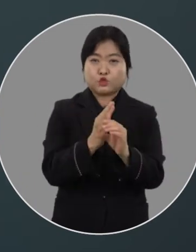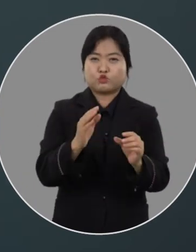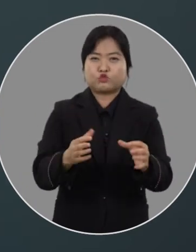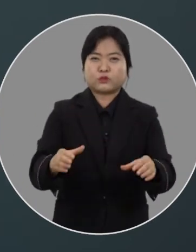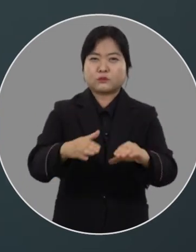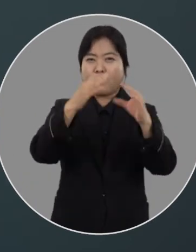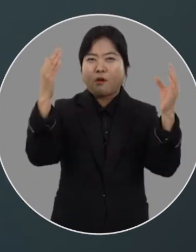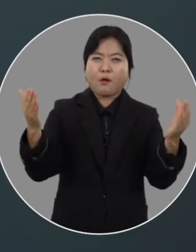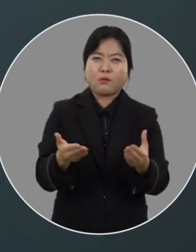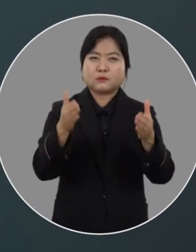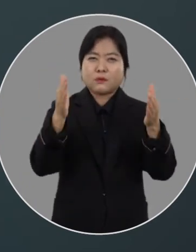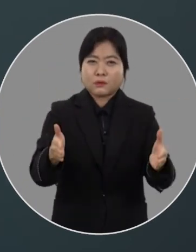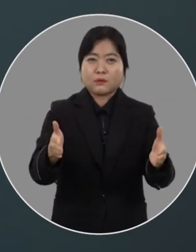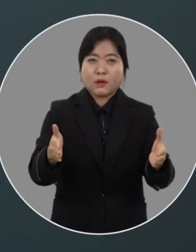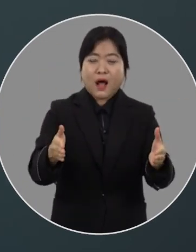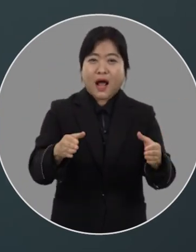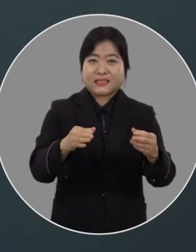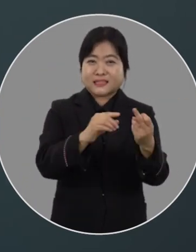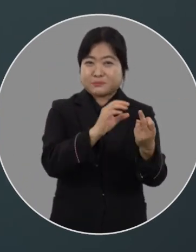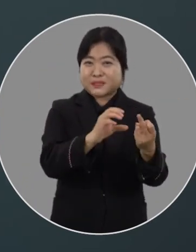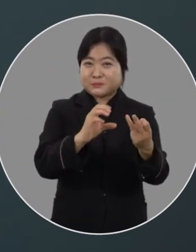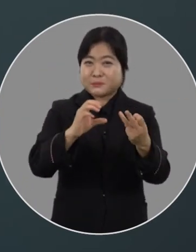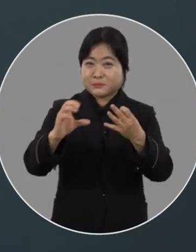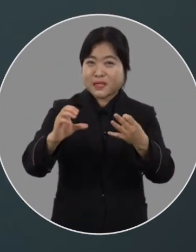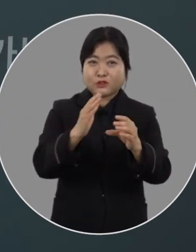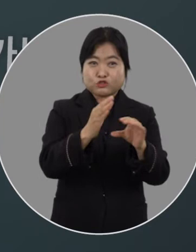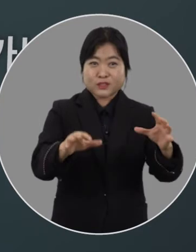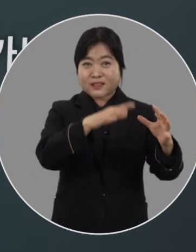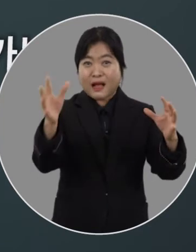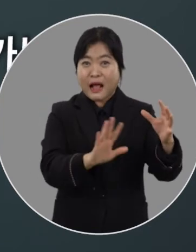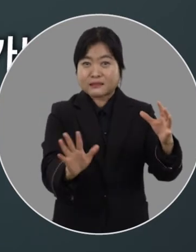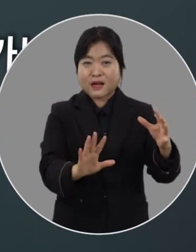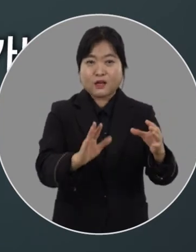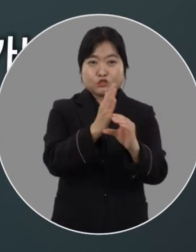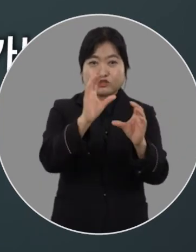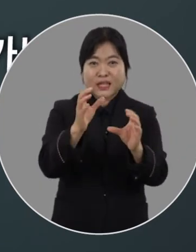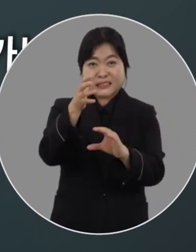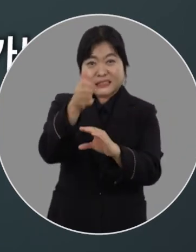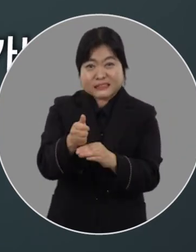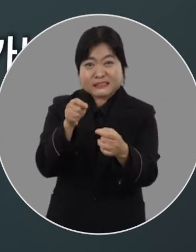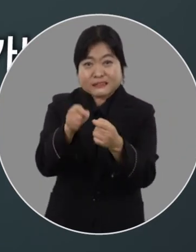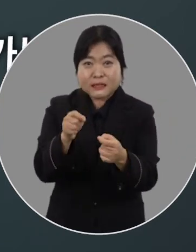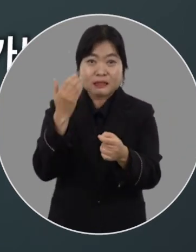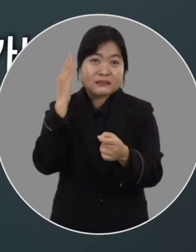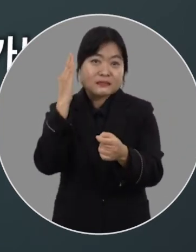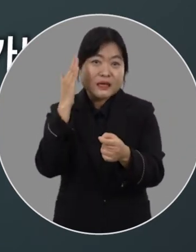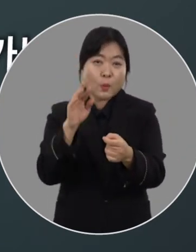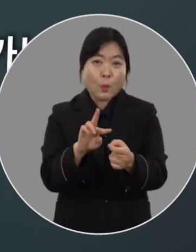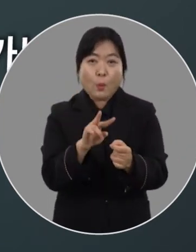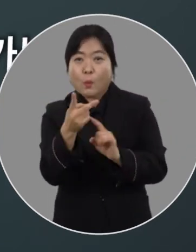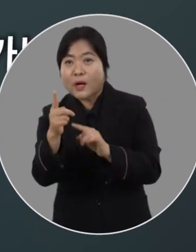14세기까지의 중세의 전성기가 아니라 중세가 끝나서 근대로 넘어가면서 모든 세계관이 이제 흔들리기